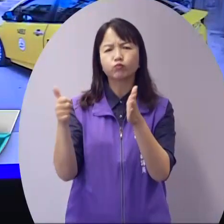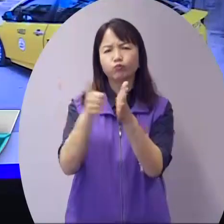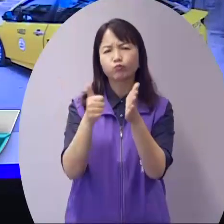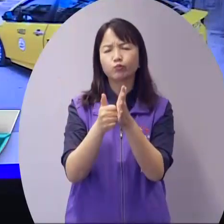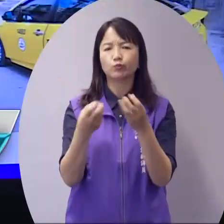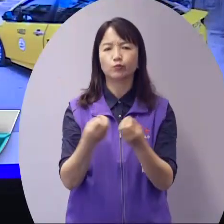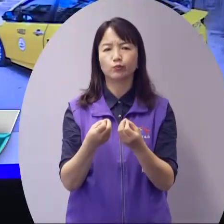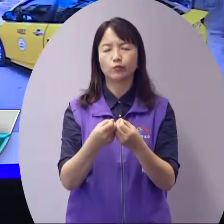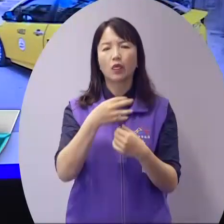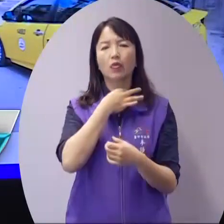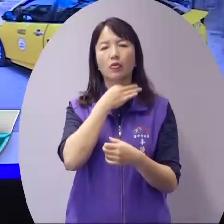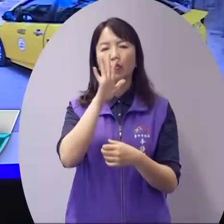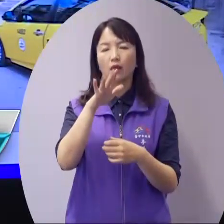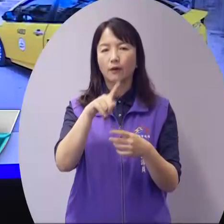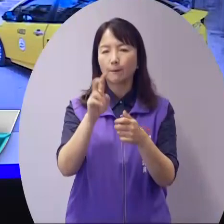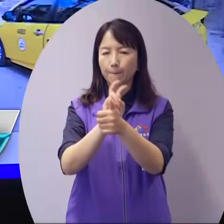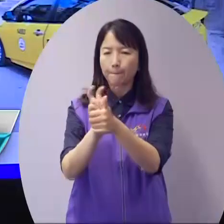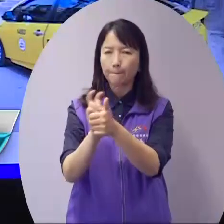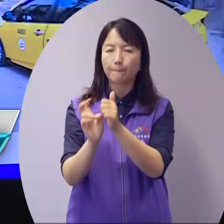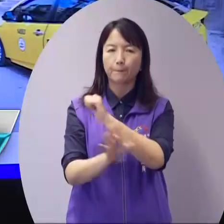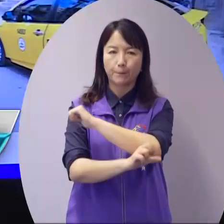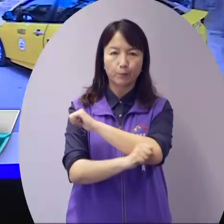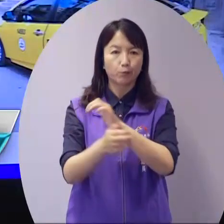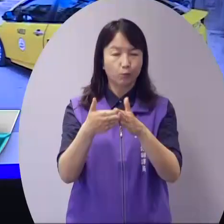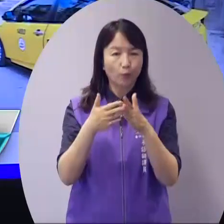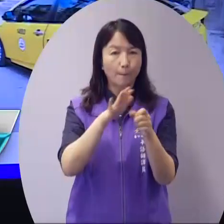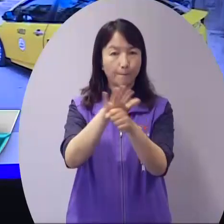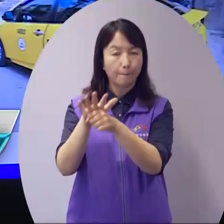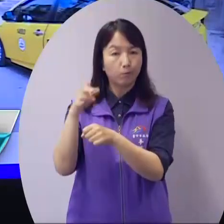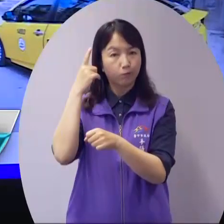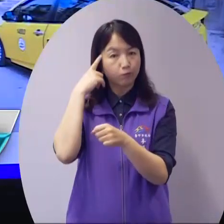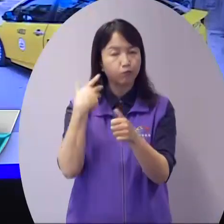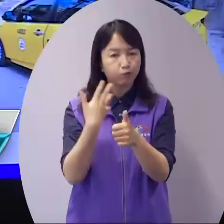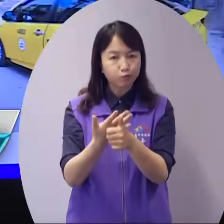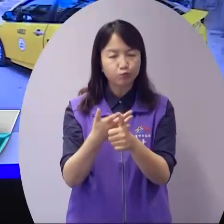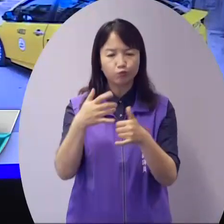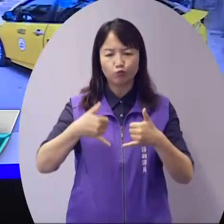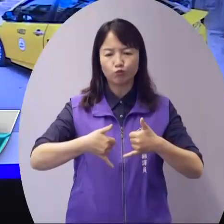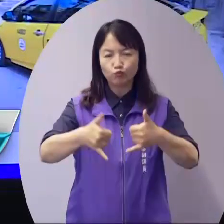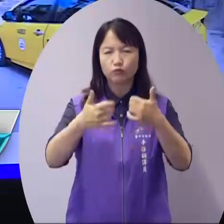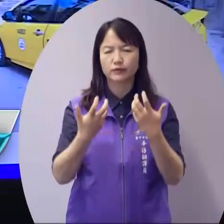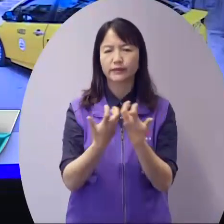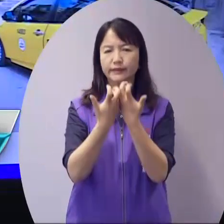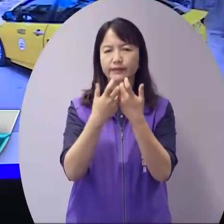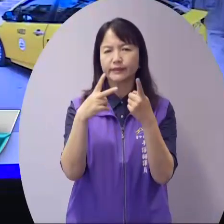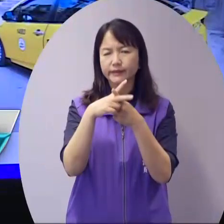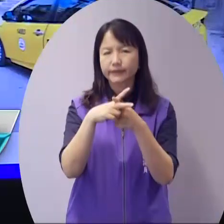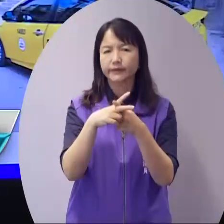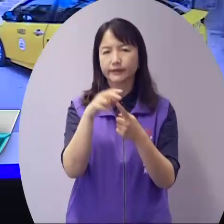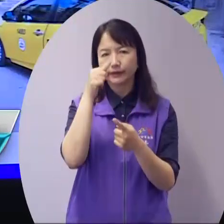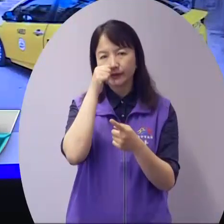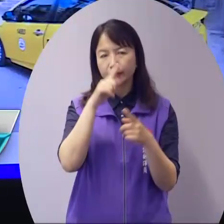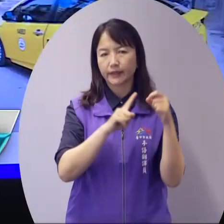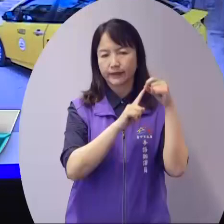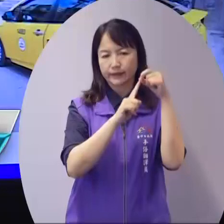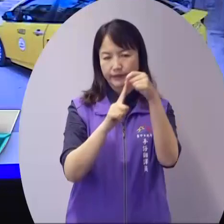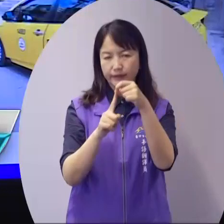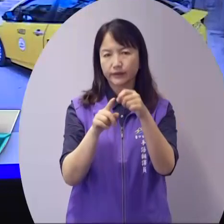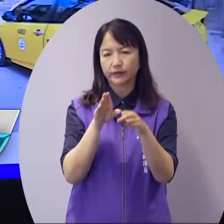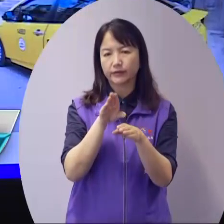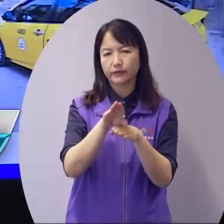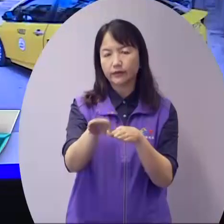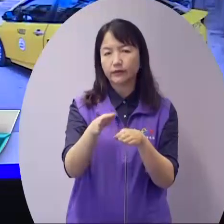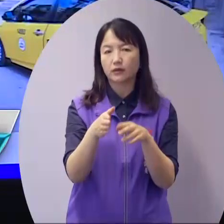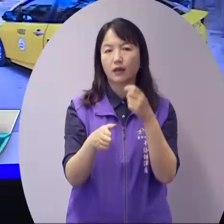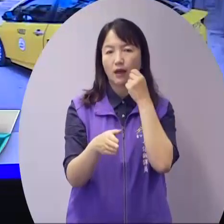足。所以在这个照顾基本民生的需求跟受限的道路几何的条件里面，那公车没办法做的事